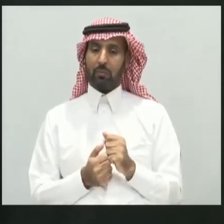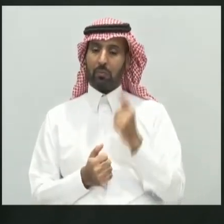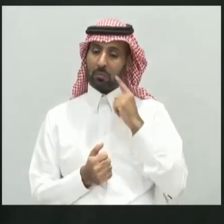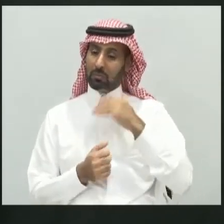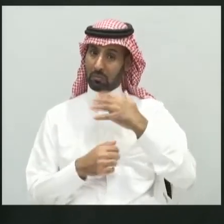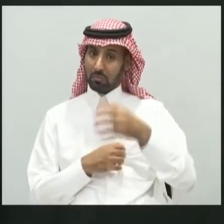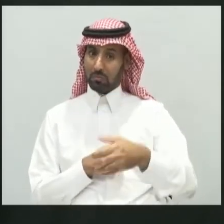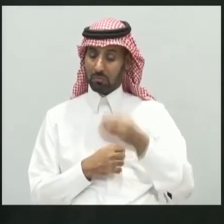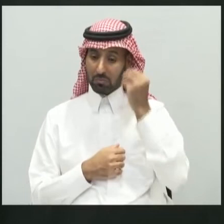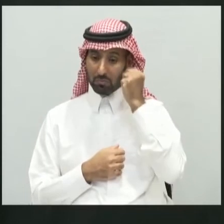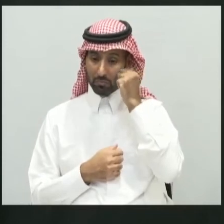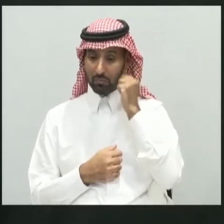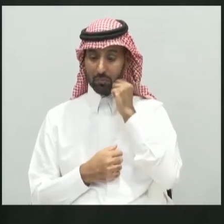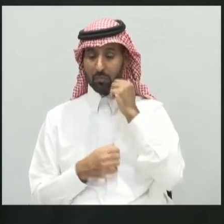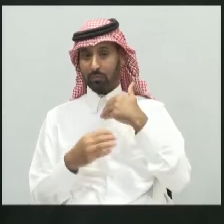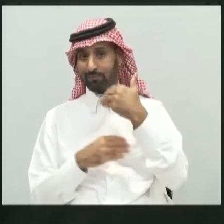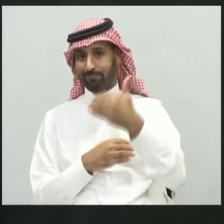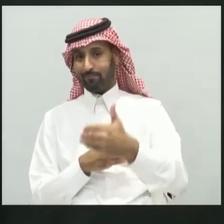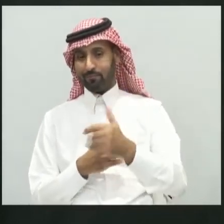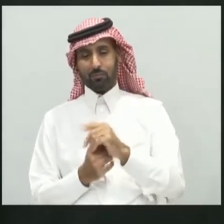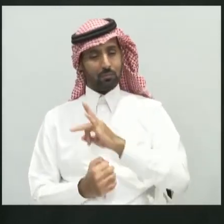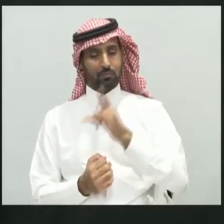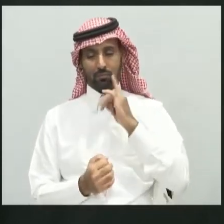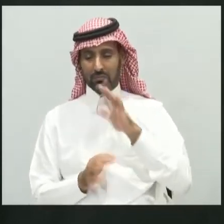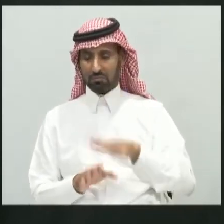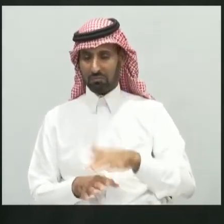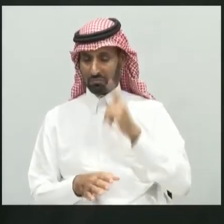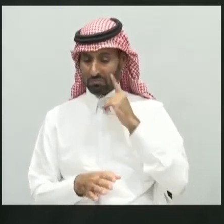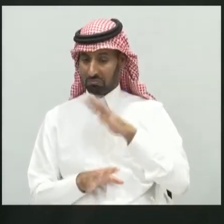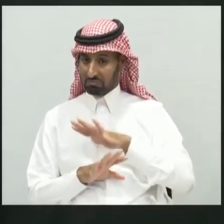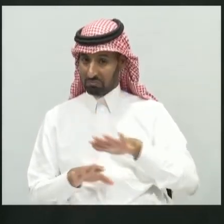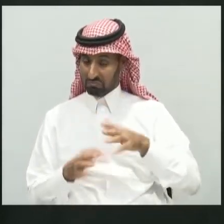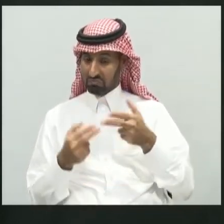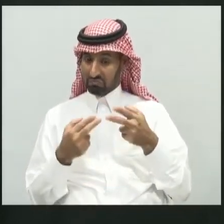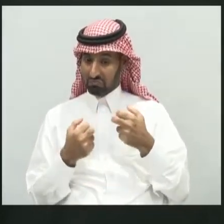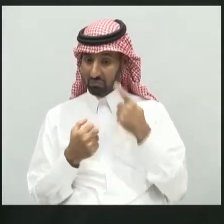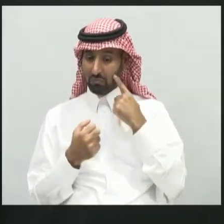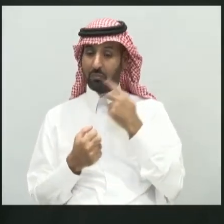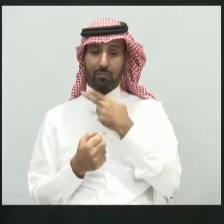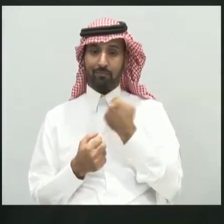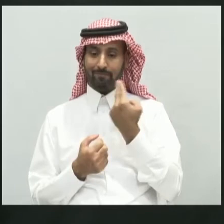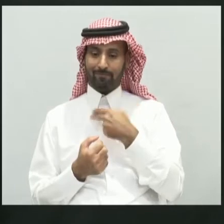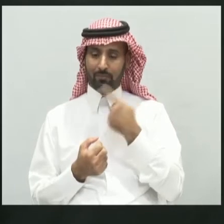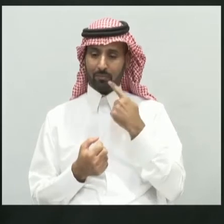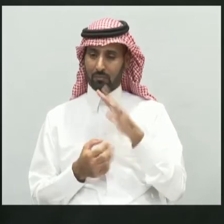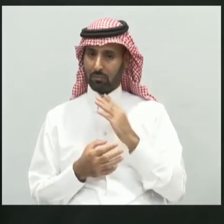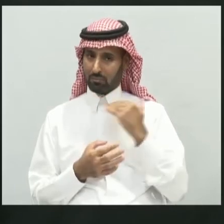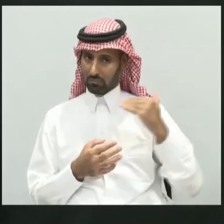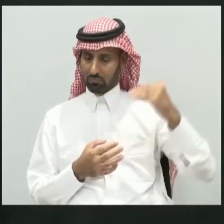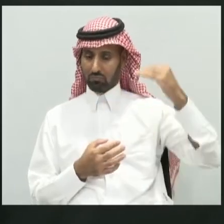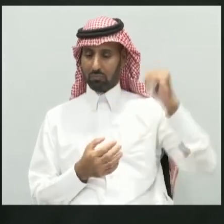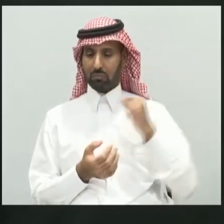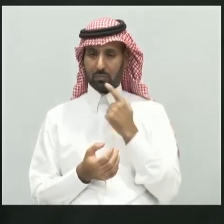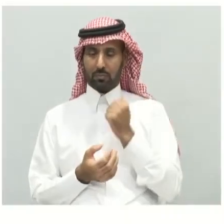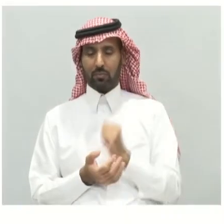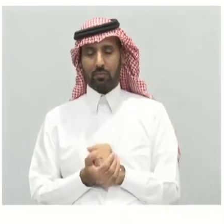outside. Now I don't do it anymore. خلاص, I stopped. Before, I was playing outside a lot. Excellent